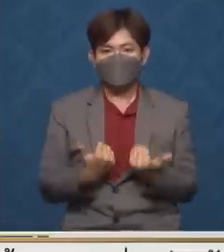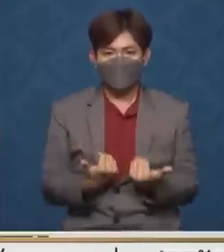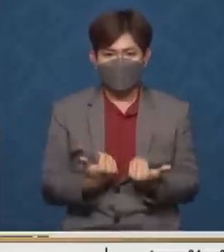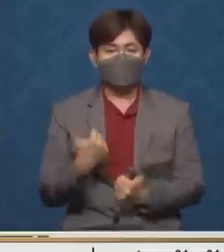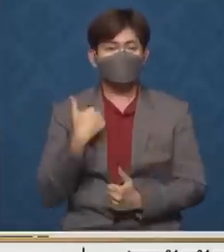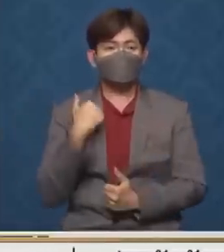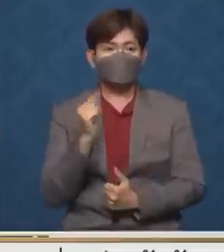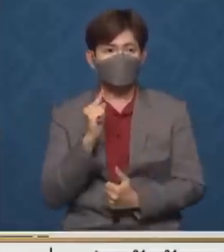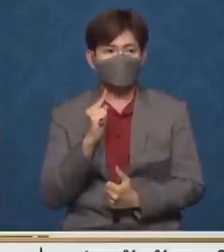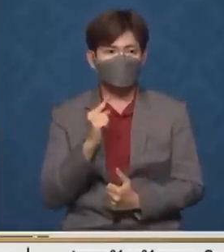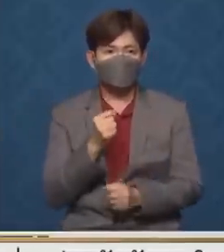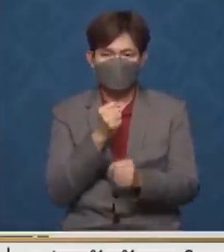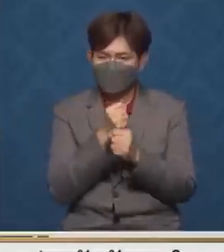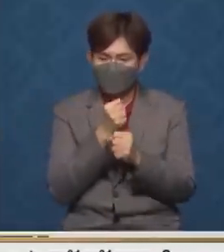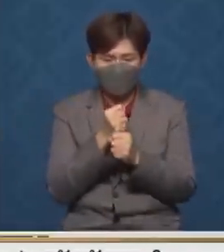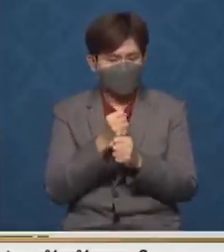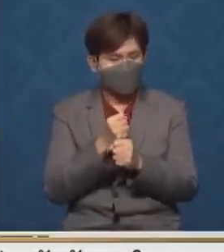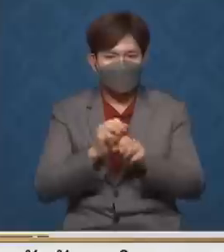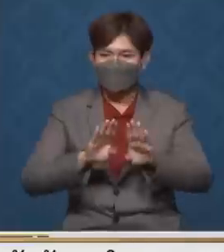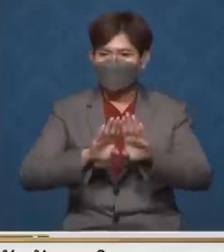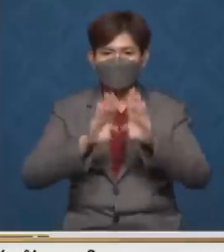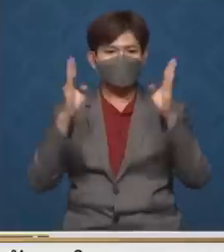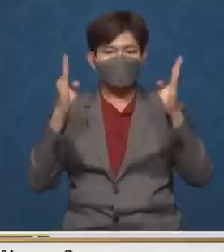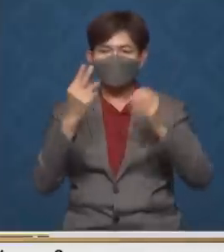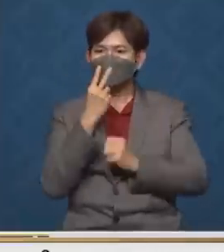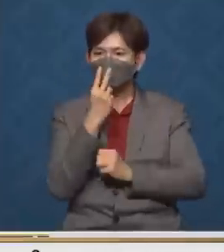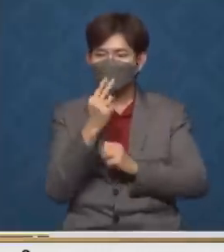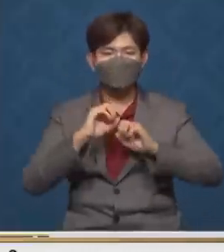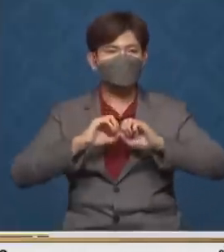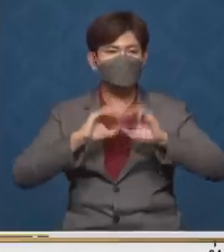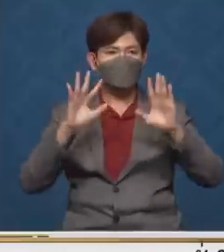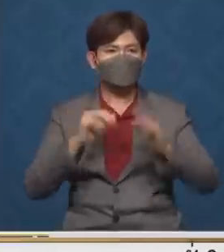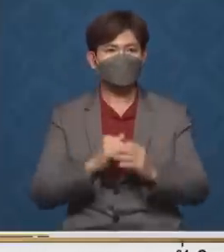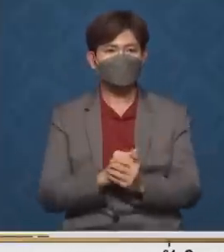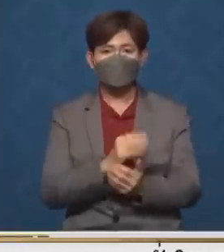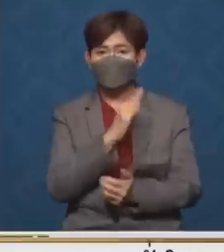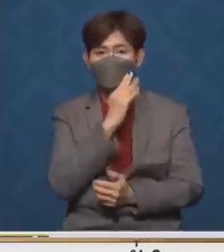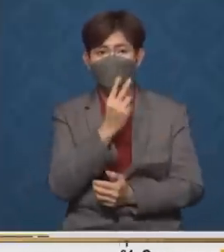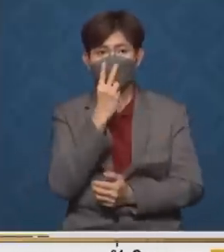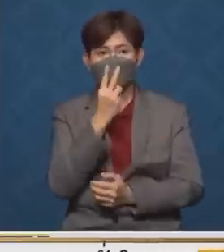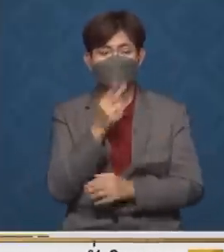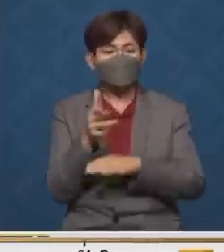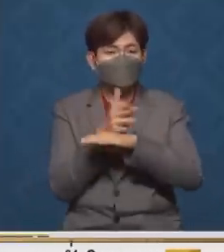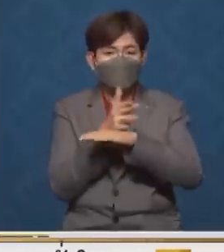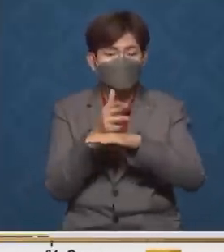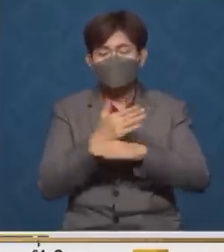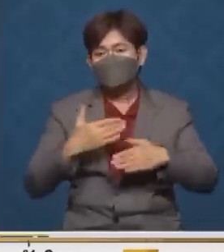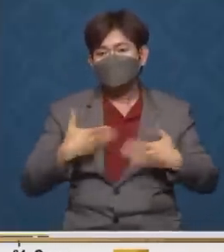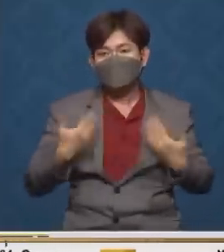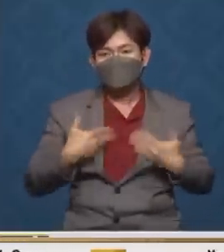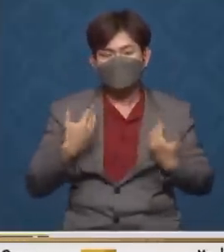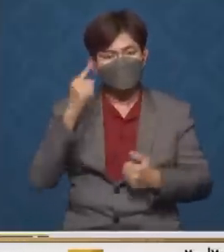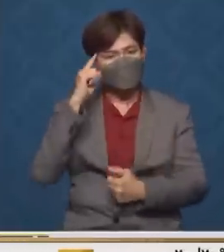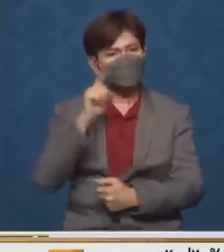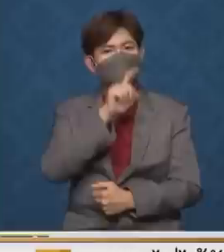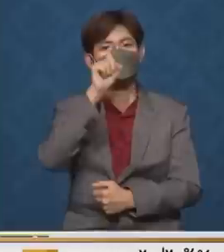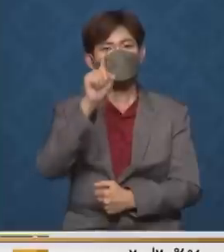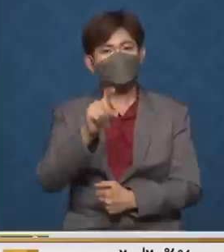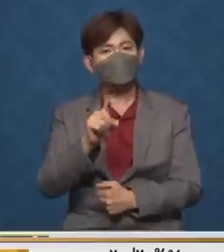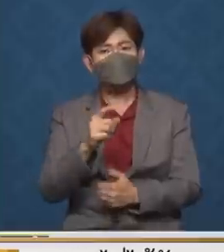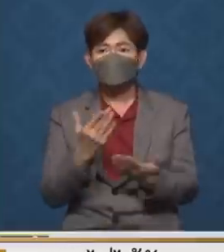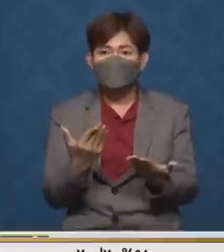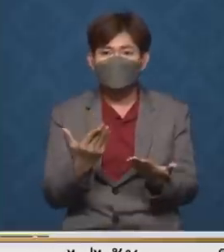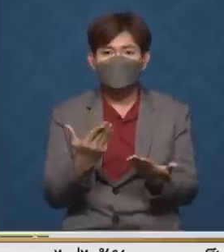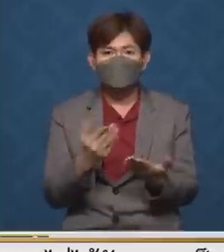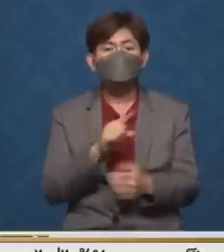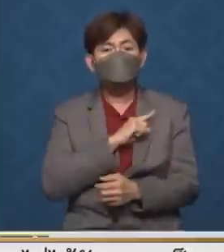ี้ มีการทำกันอย่างเปิดเผย ชดเจนถ้าเกิดท่านดูคิวดีโอเพิรลๆ คงจะตั้งคำถามว่าแล้วมัธ